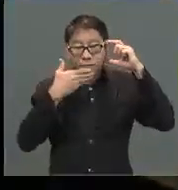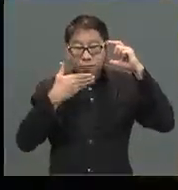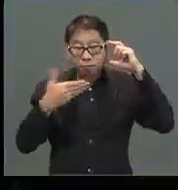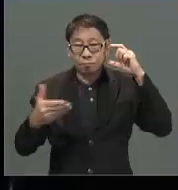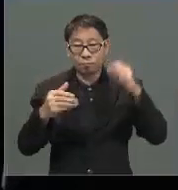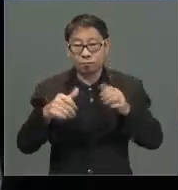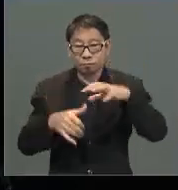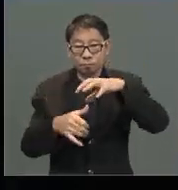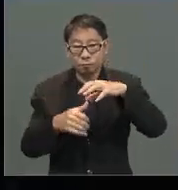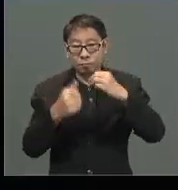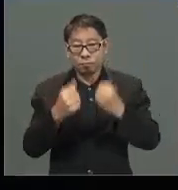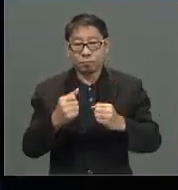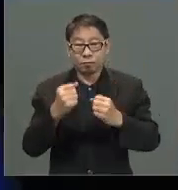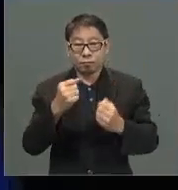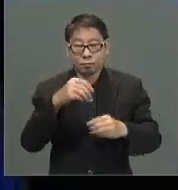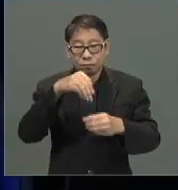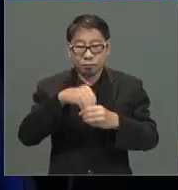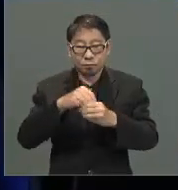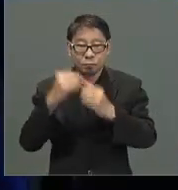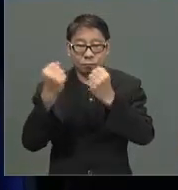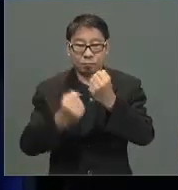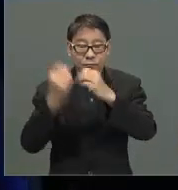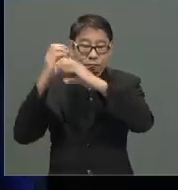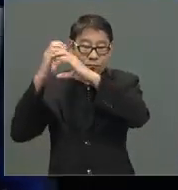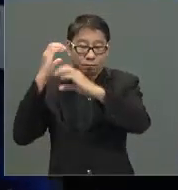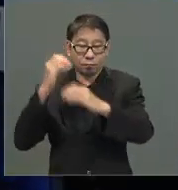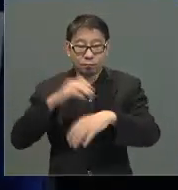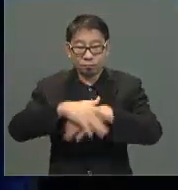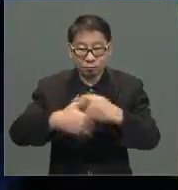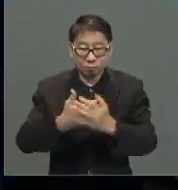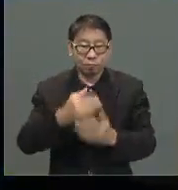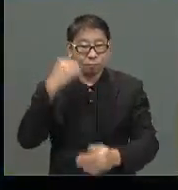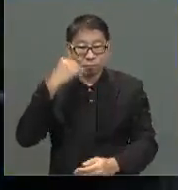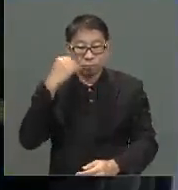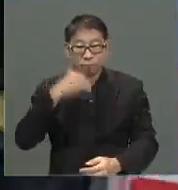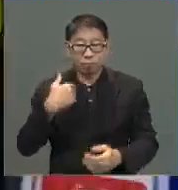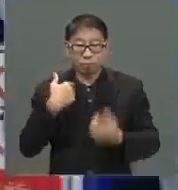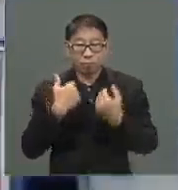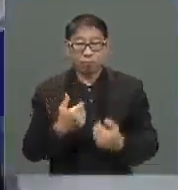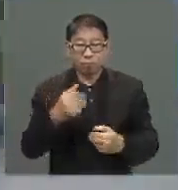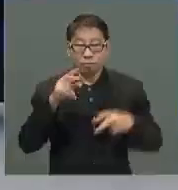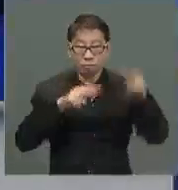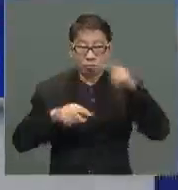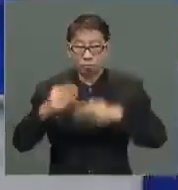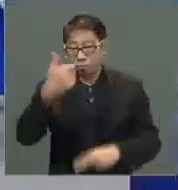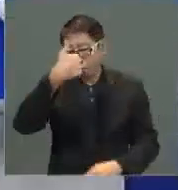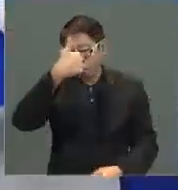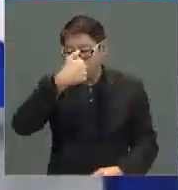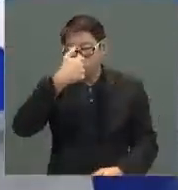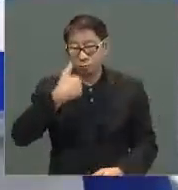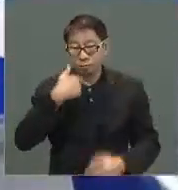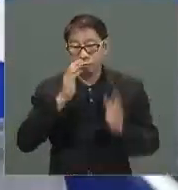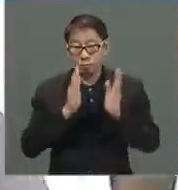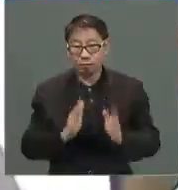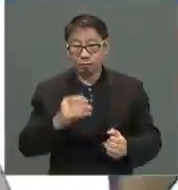อยู่บนรถโดยสารต้องหมั่นล้างมือด้วยเจลแอลกอฮอล์บ่อยๆนะคะรวมถึงการตรวจวัดอุณหภูมิทั้ง